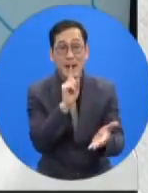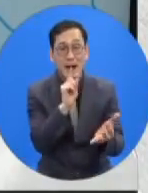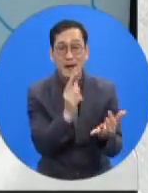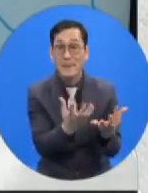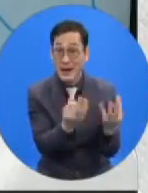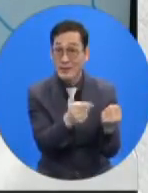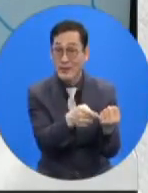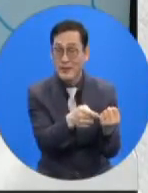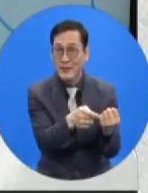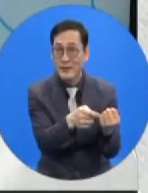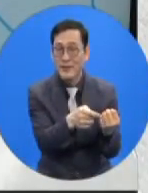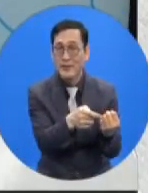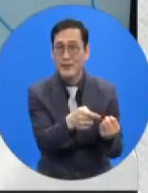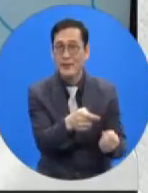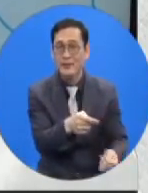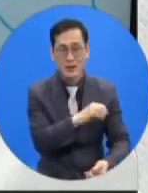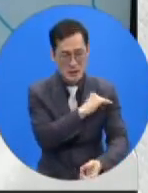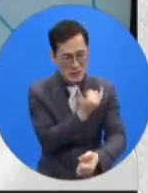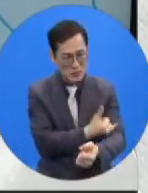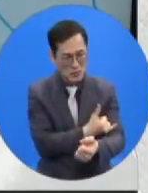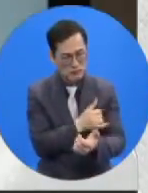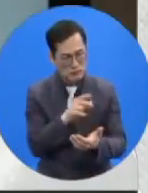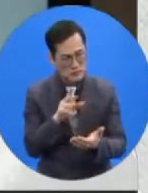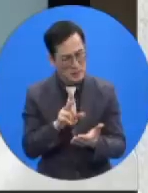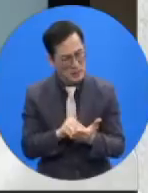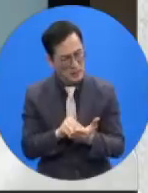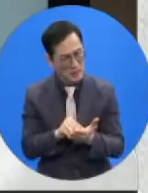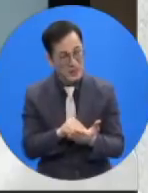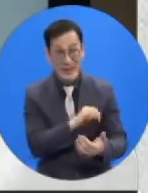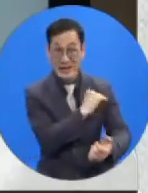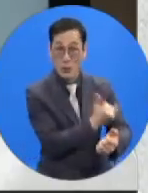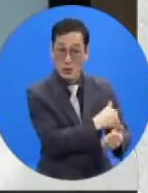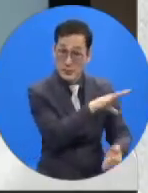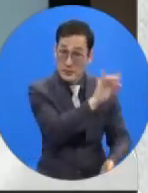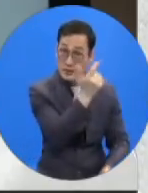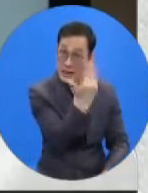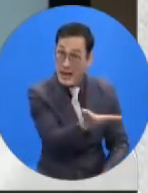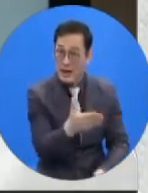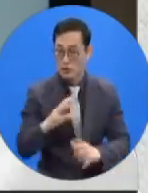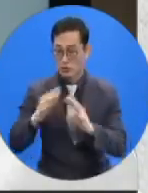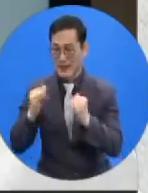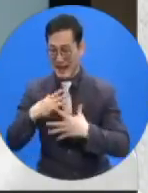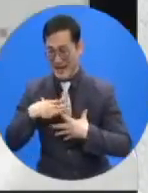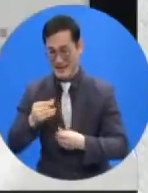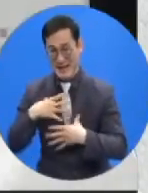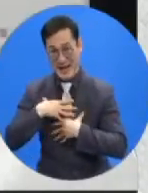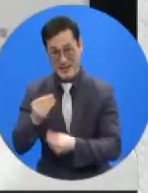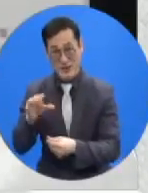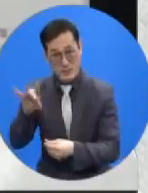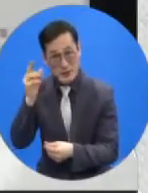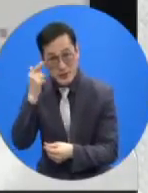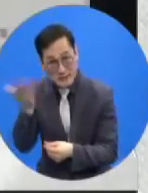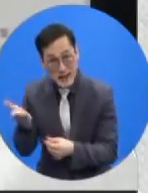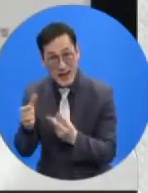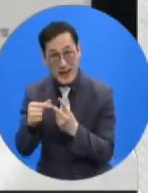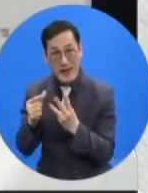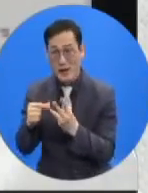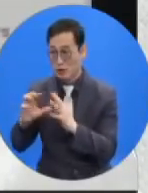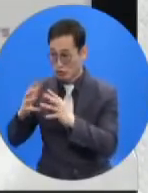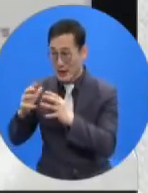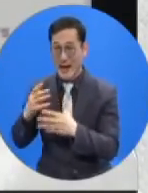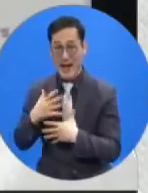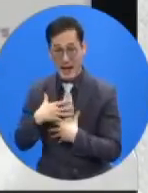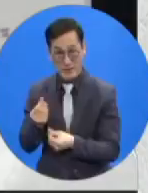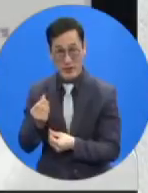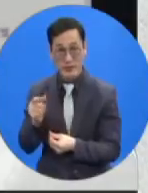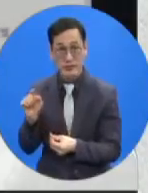인권 문제는 글쎄요, 이게 인권이 먼저냐 아니면 국민의 안전이 먼저냐 아니면 국가의 안위가 먼저냐를 생각을